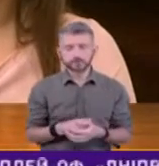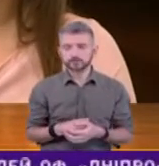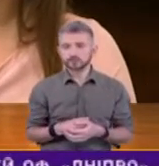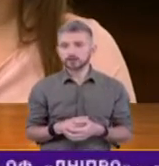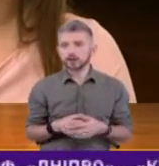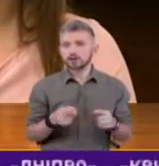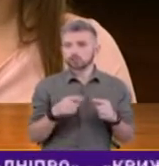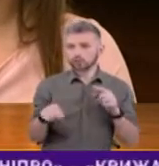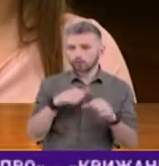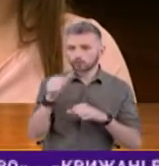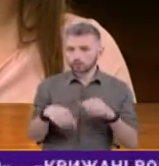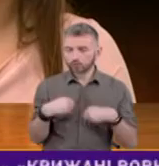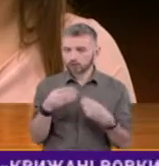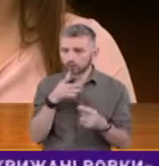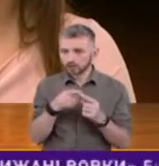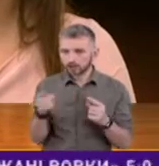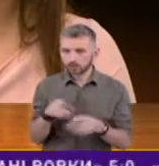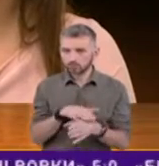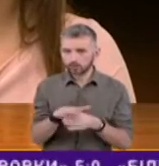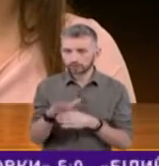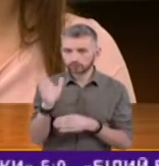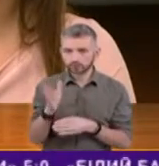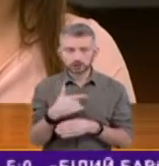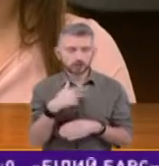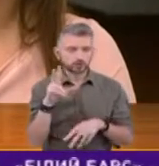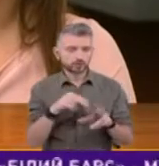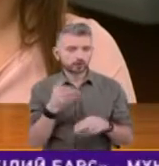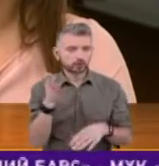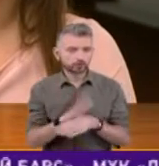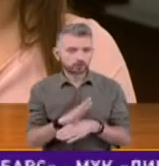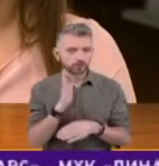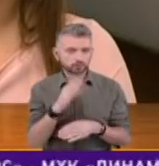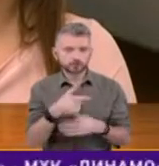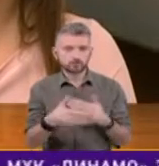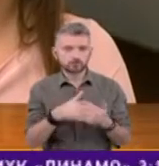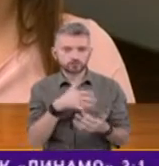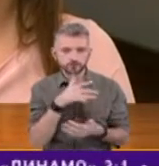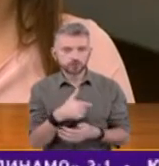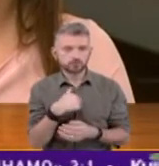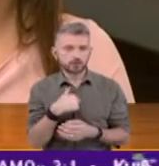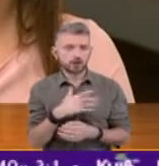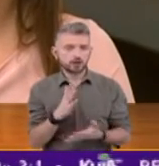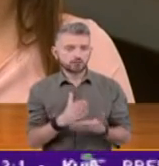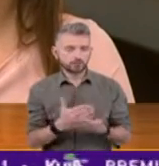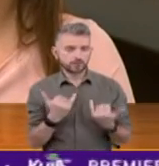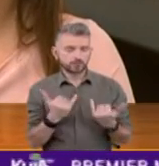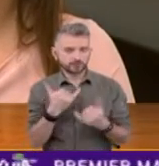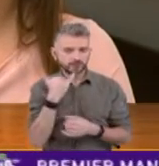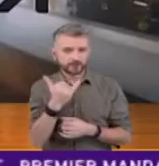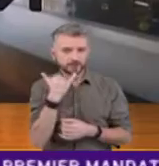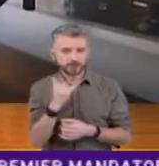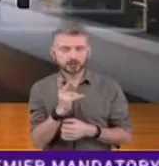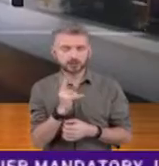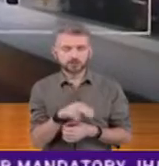вдасться. Впродовж року дають терміни, що це повністю. Я сподіваюся, що розпорядження вийде взагалі найближчим часом. Я буквально мав щойно телефонні дзвінки також з